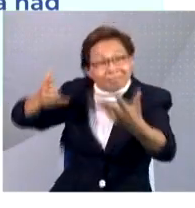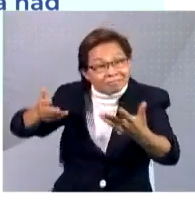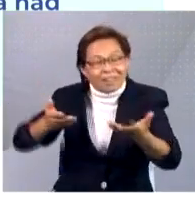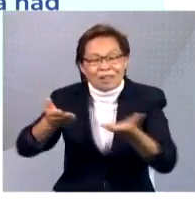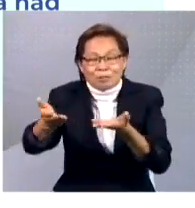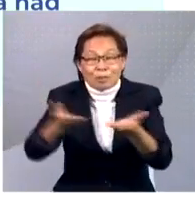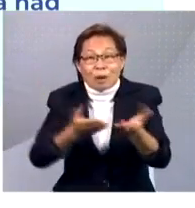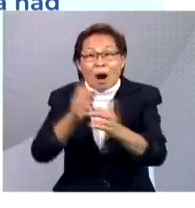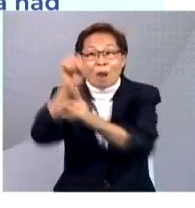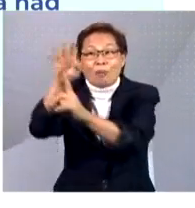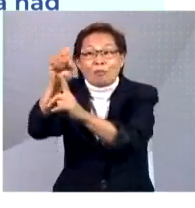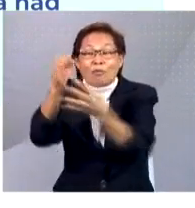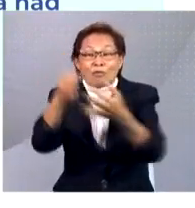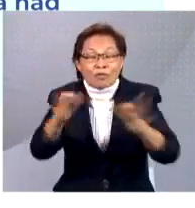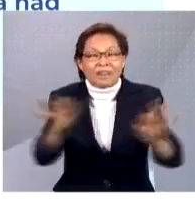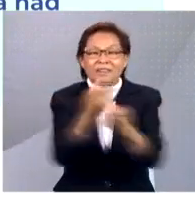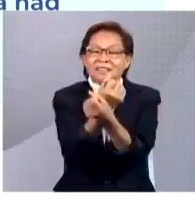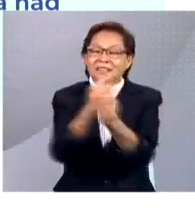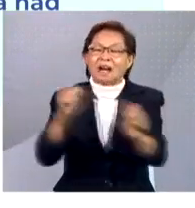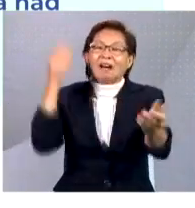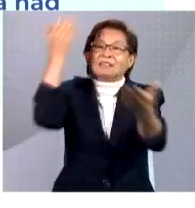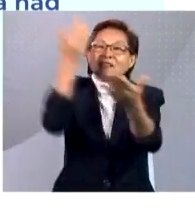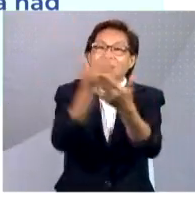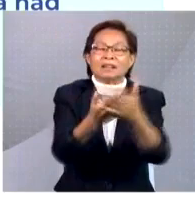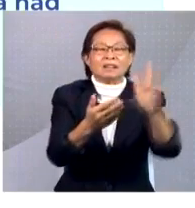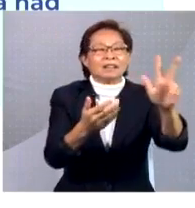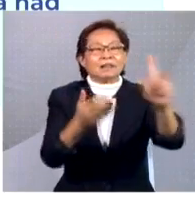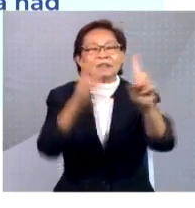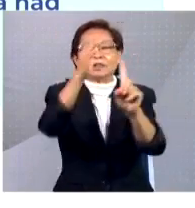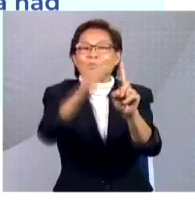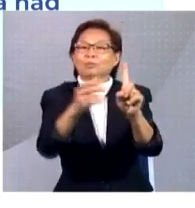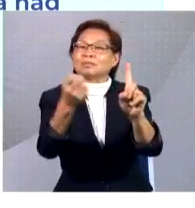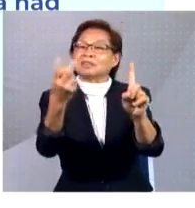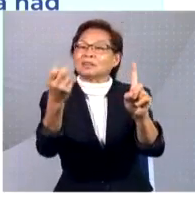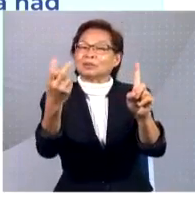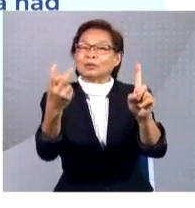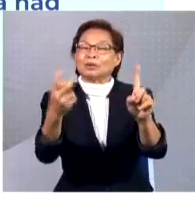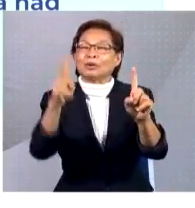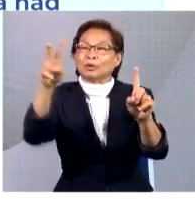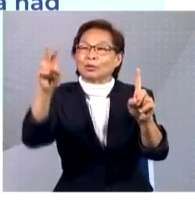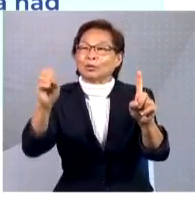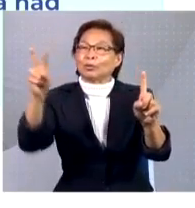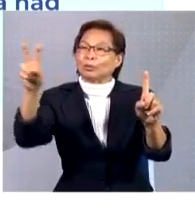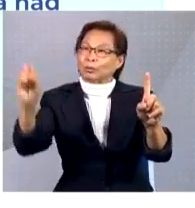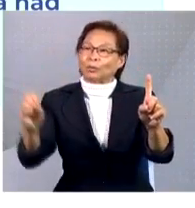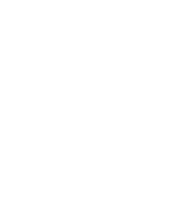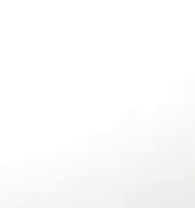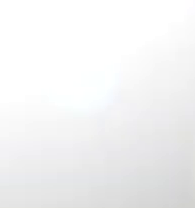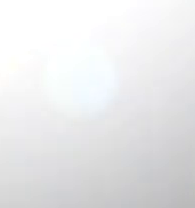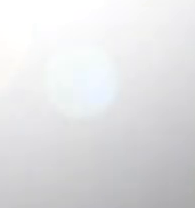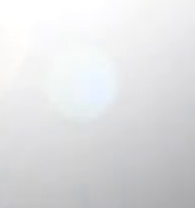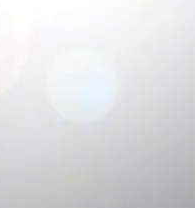Perkhidmatan internet percuma ini akan disediakan sehingga 31 Disember 2020.